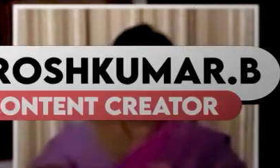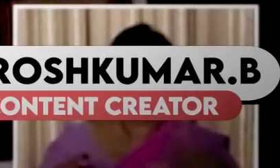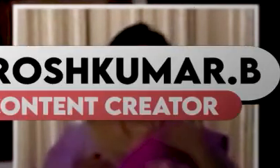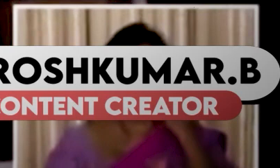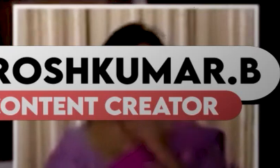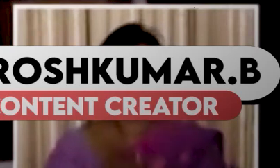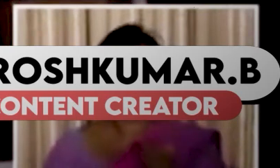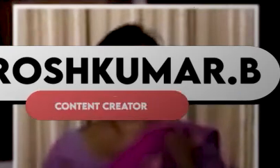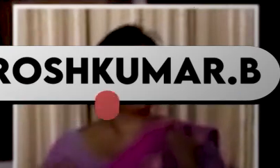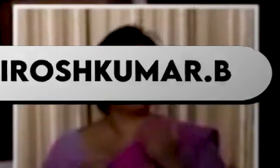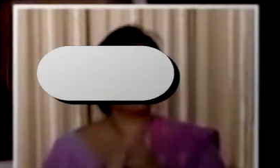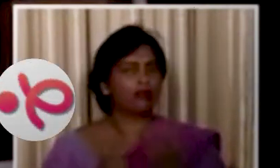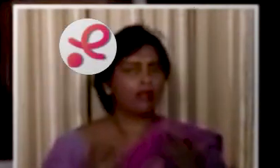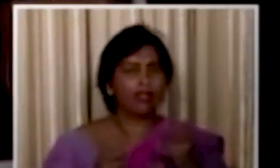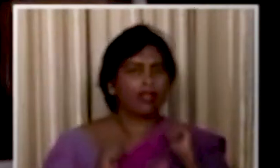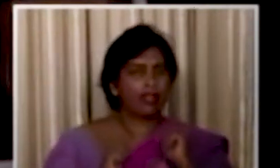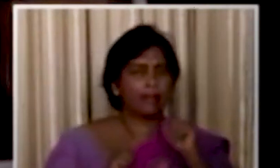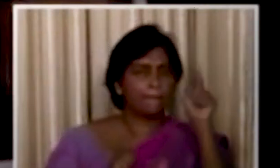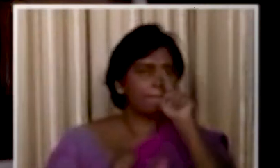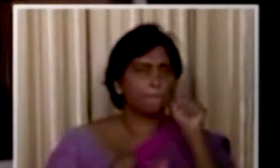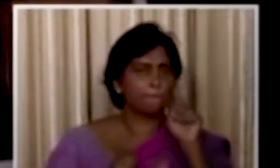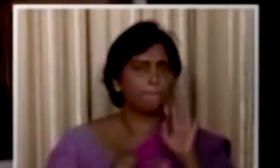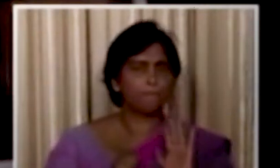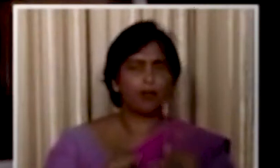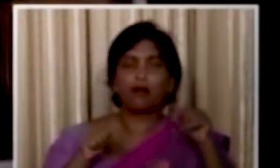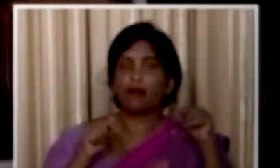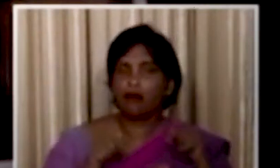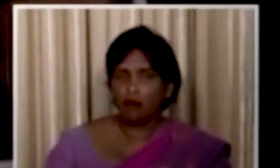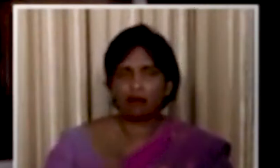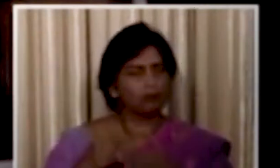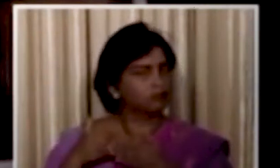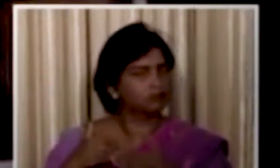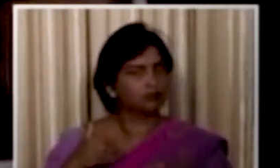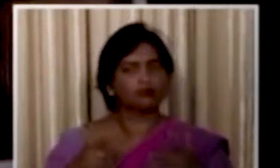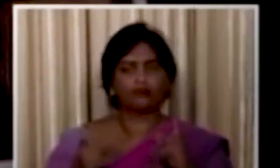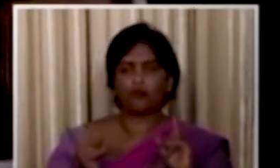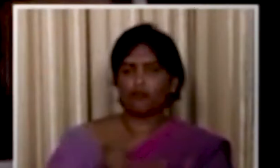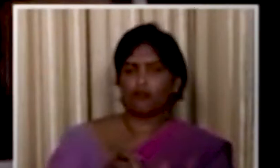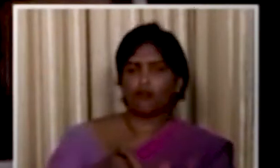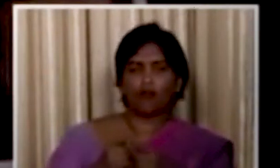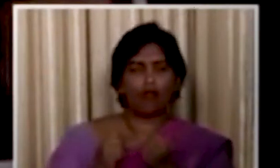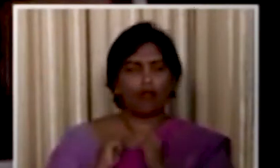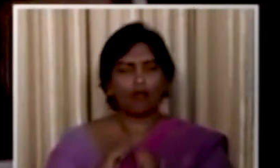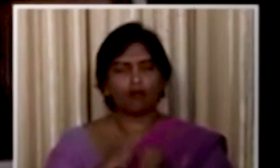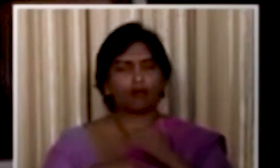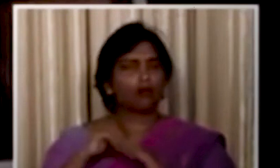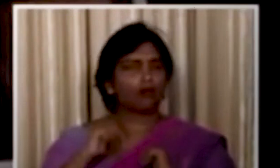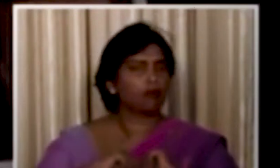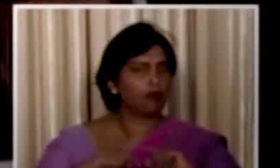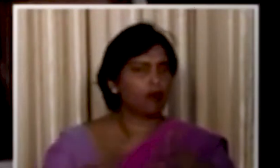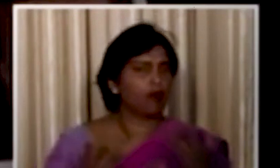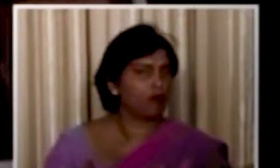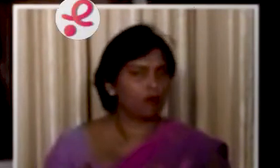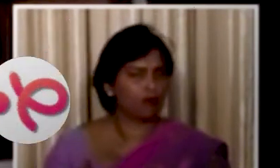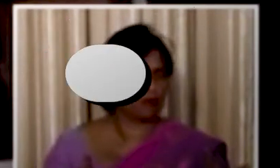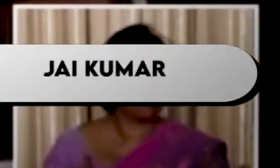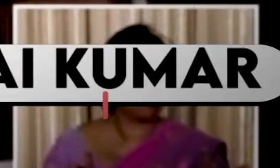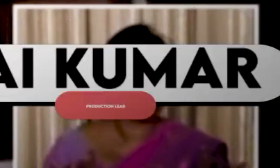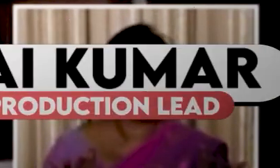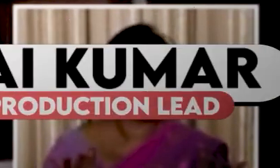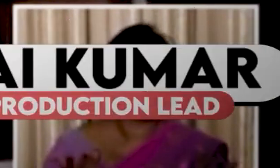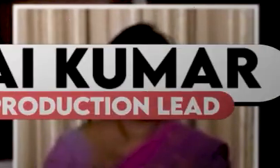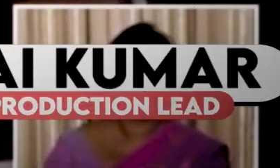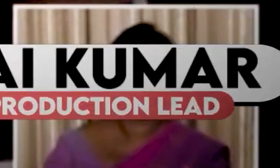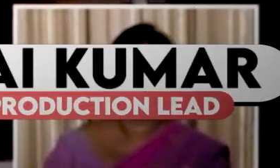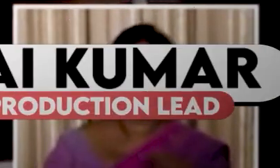இருக்கிறது. இன்று வரை அதற்கு என்ன நடவடிக்கை எடுத்தார்கள் என்ற கேள்வியும் இருக்கிறது. இதை மிகவும் ஒரு